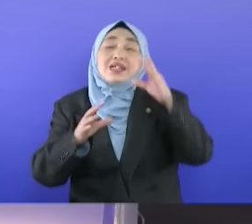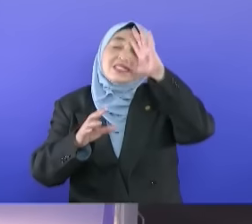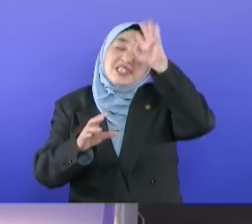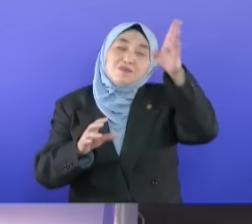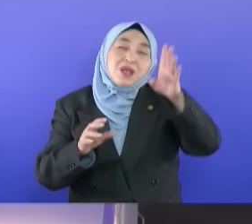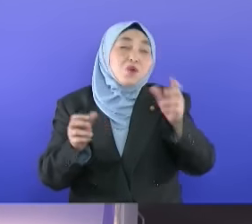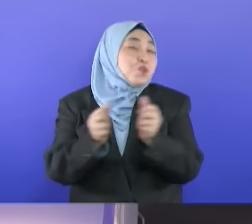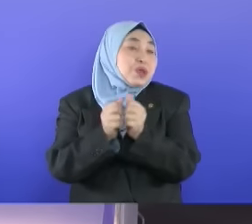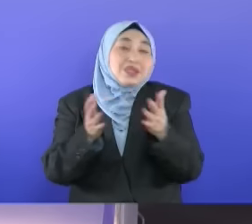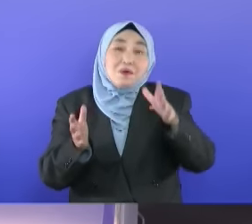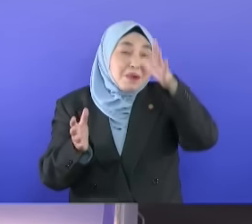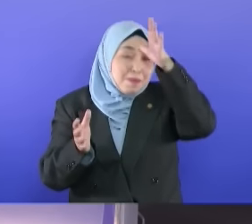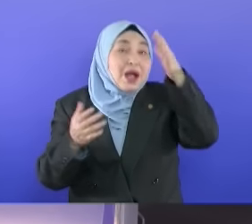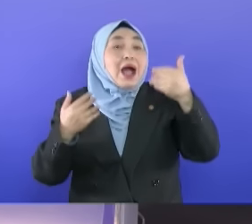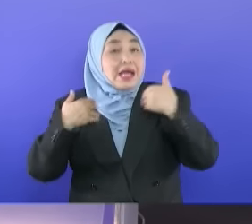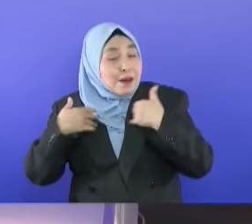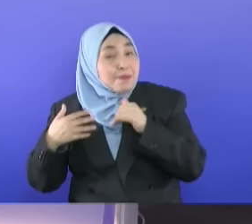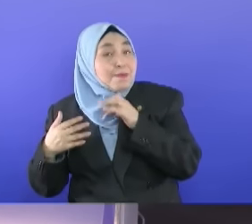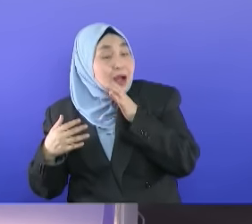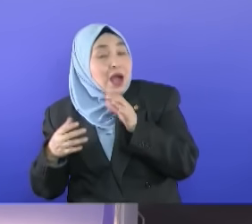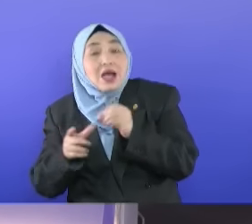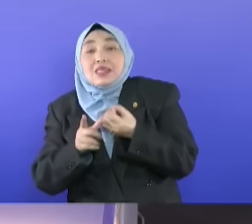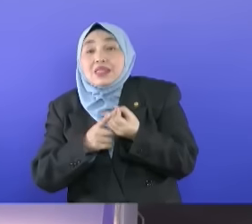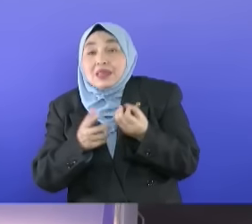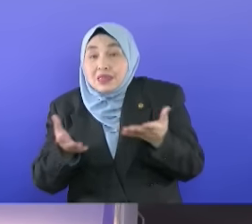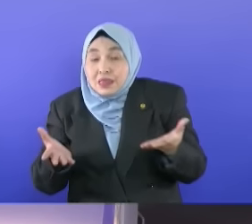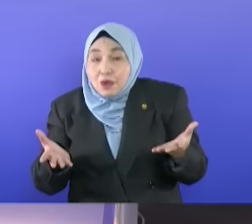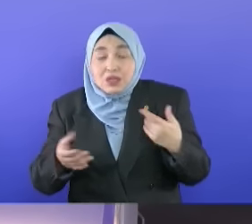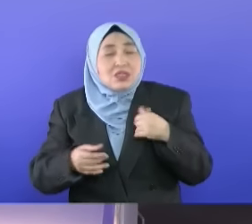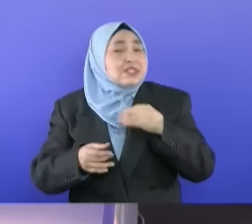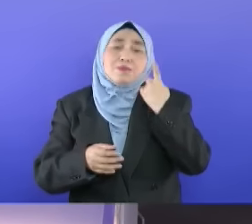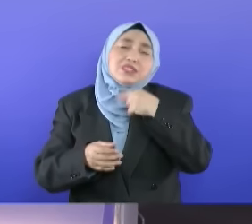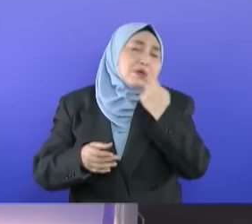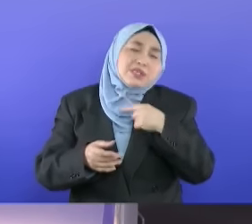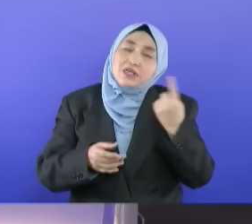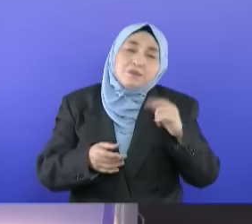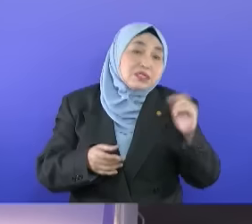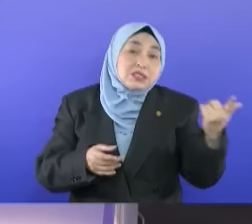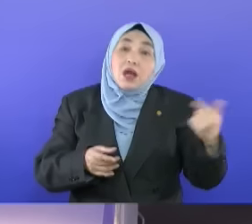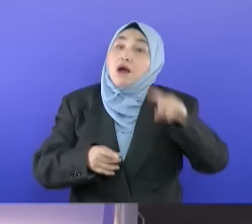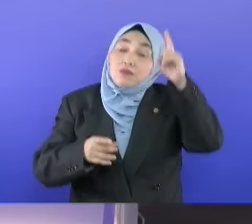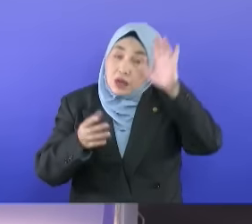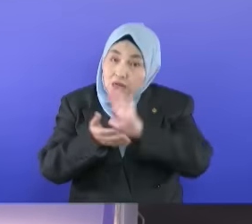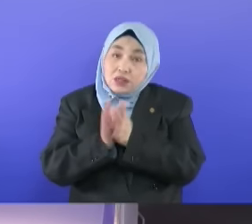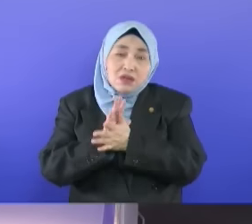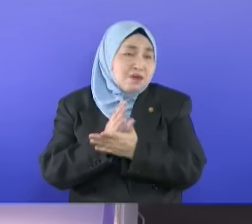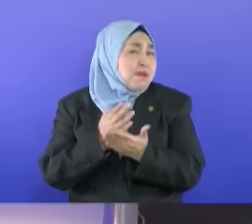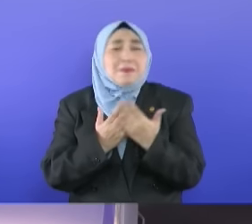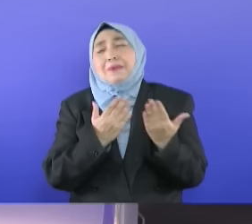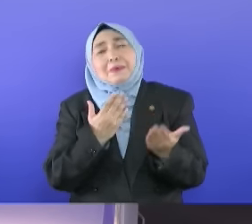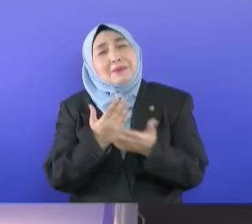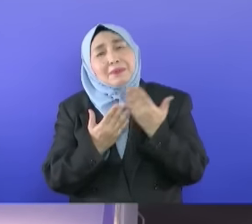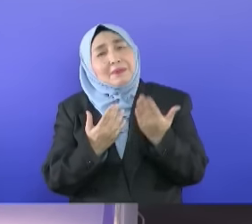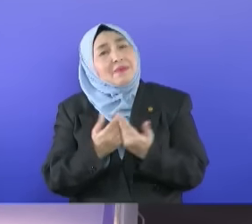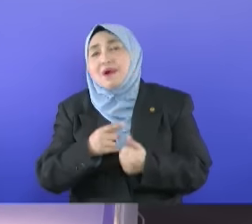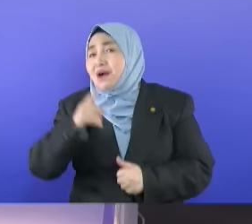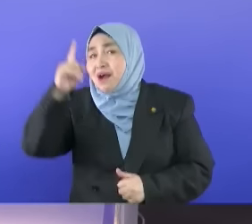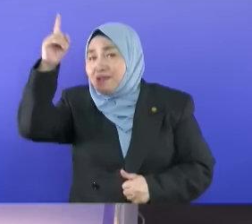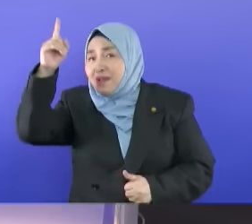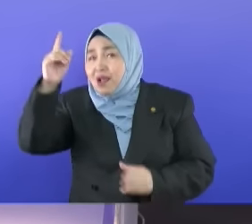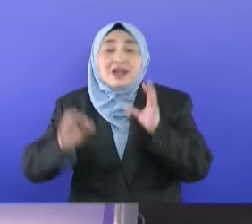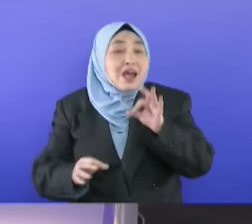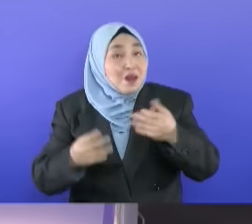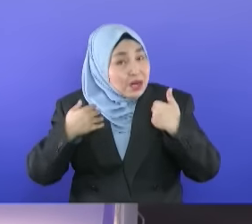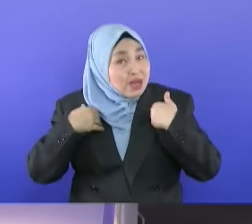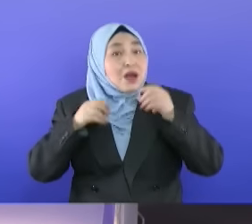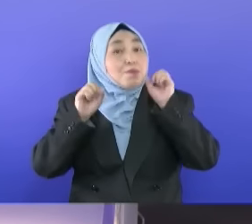tidak ada Ayah ada ibu ataupun bercakap siapa sajalah ya kalau Allah nak jadikan mudah bagi Allah kalau ada